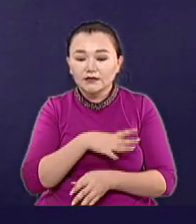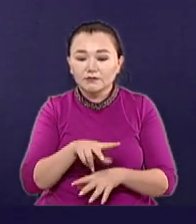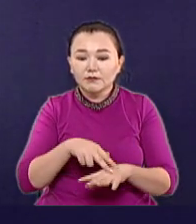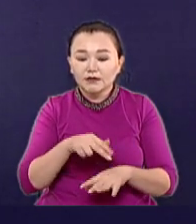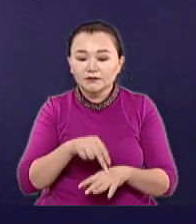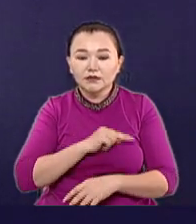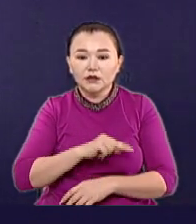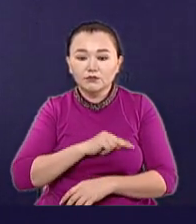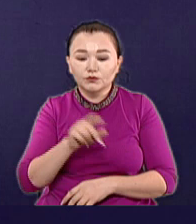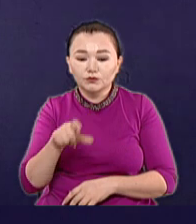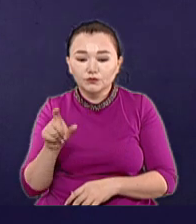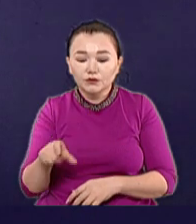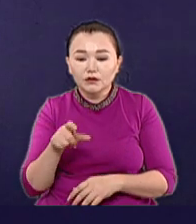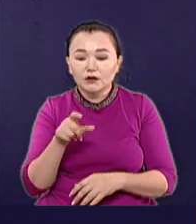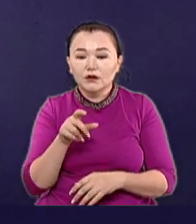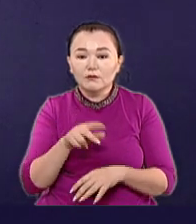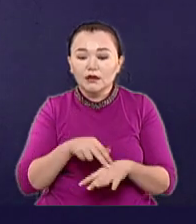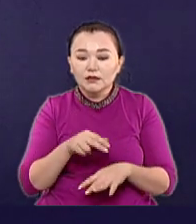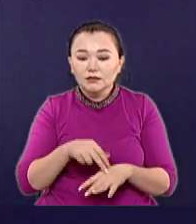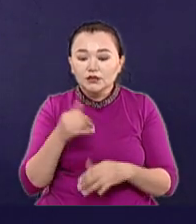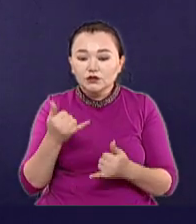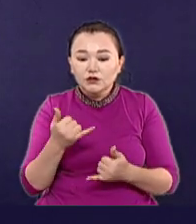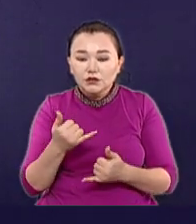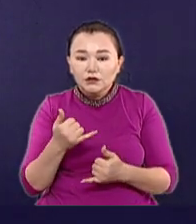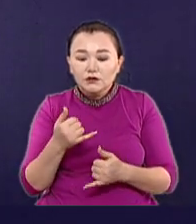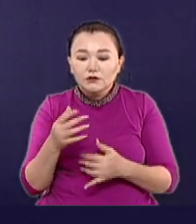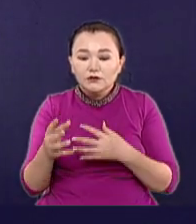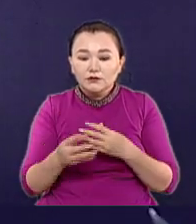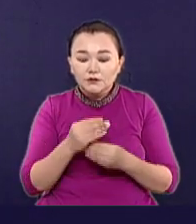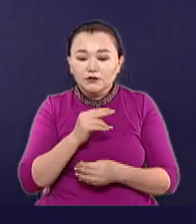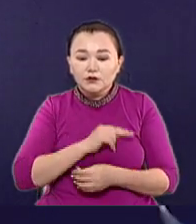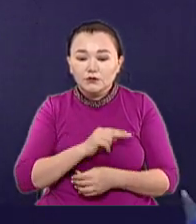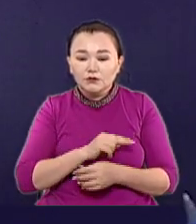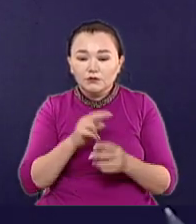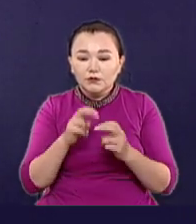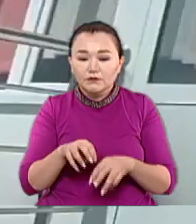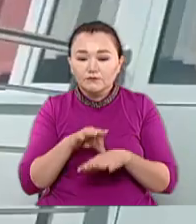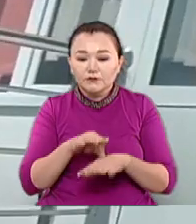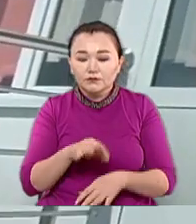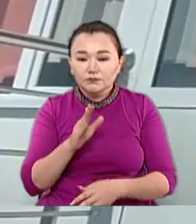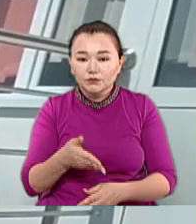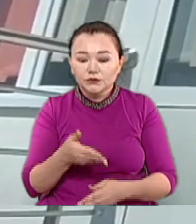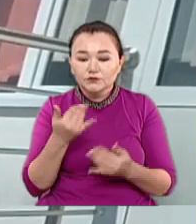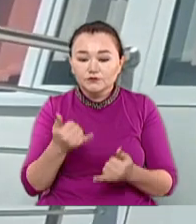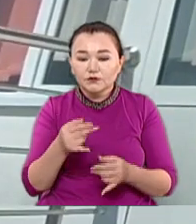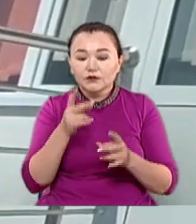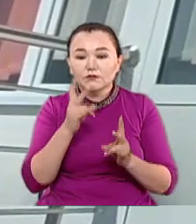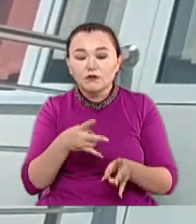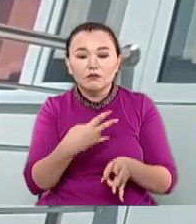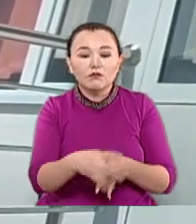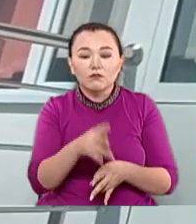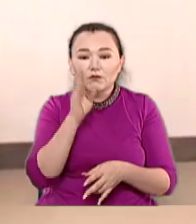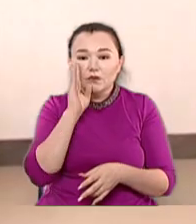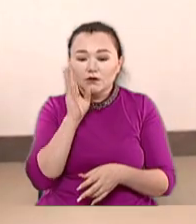полиция қызметкерлеріне, полиция бөлімінің қазіргі таңда бізбен бірге қызметтік тексеріс жүргізілуде. Қазір жәбір көрсеткен